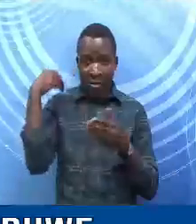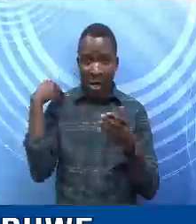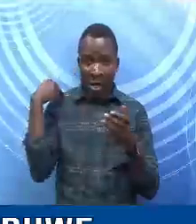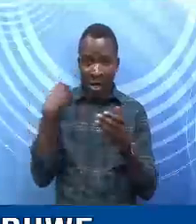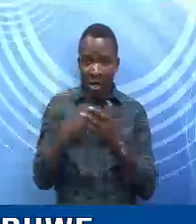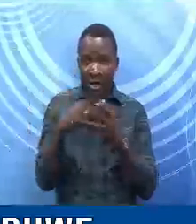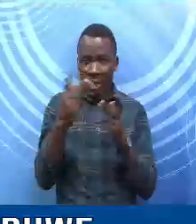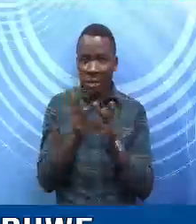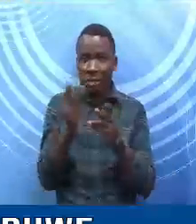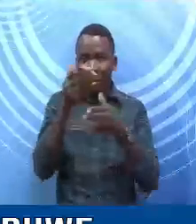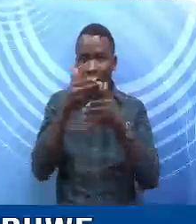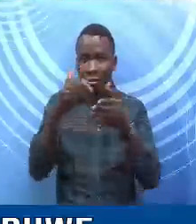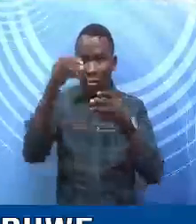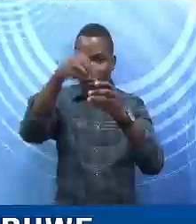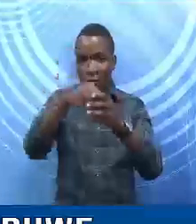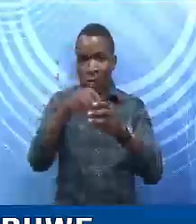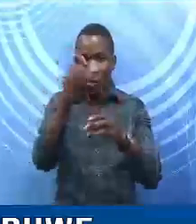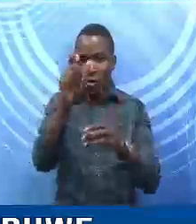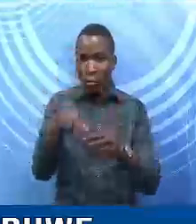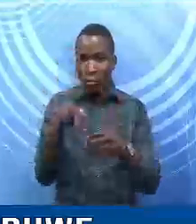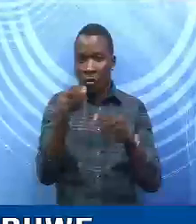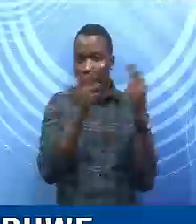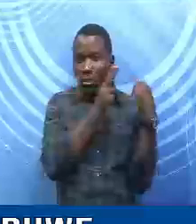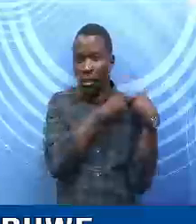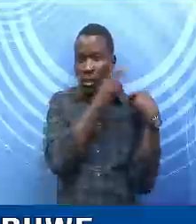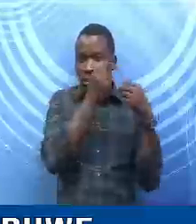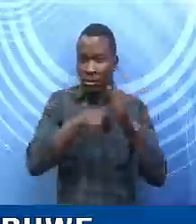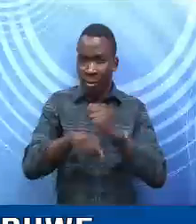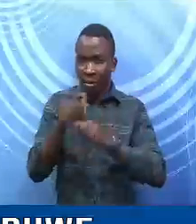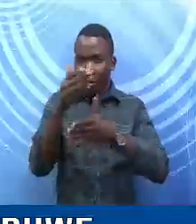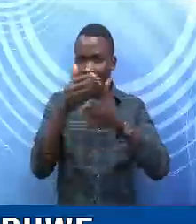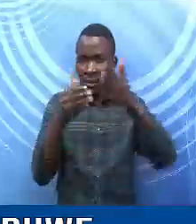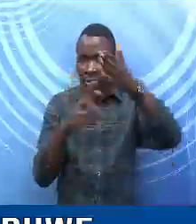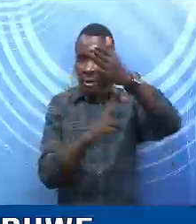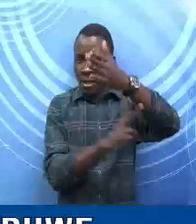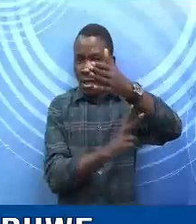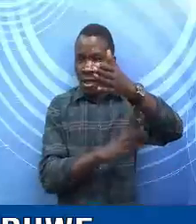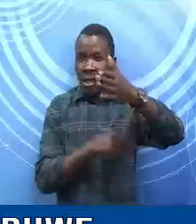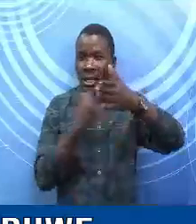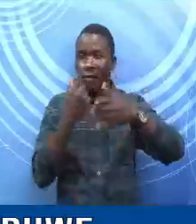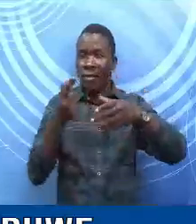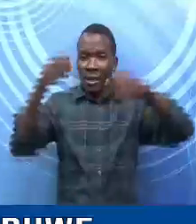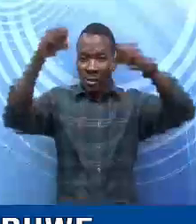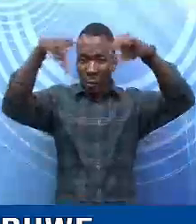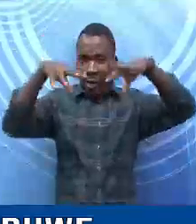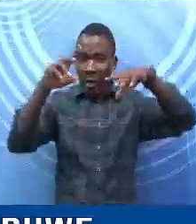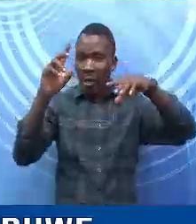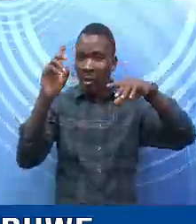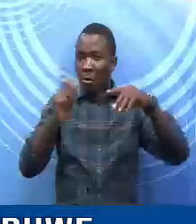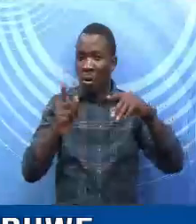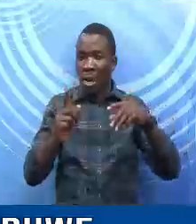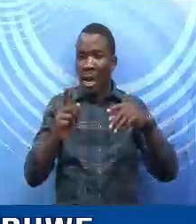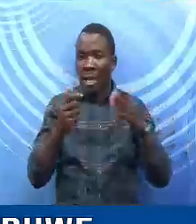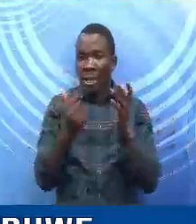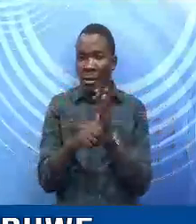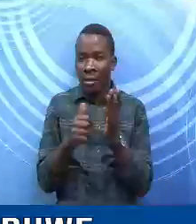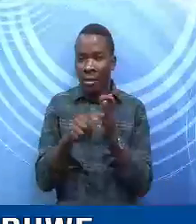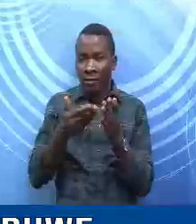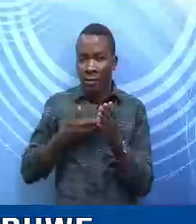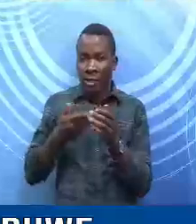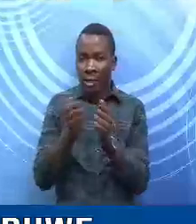kubakirwa, umwe mu bashinzwe imirimo y'iyubakwa ry'iki kiraro yatweruriye avuga ko nta kibazo bafitanye n'abajye mu ibikoresho ndetse n'abamwe mu